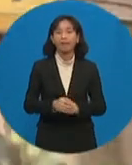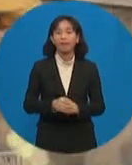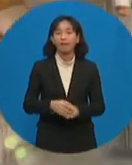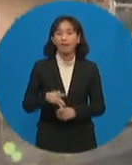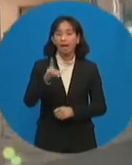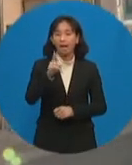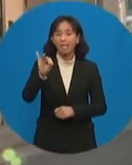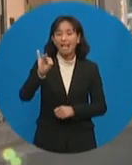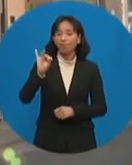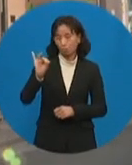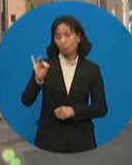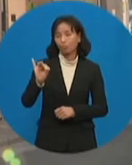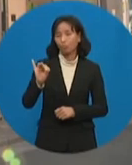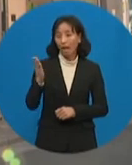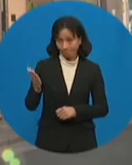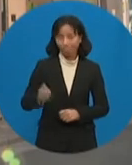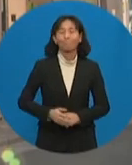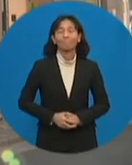居酒屋ガッツさんです。